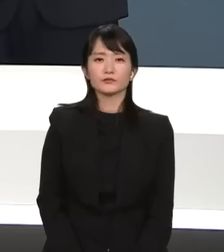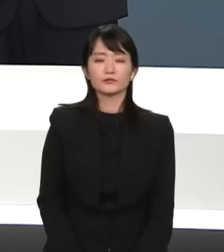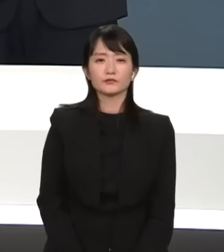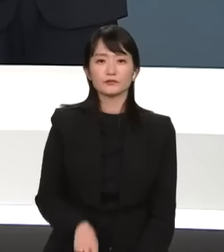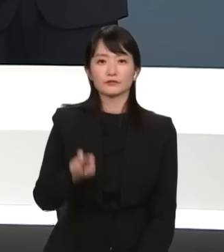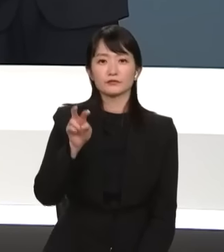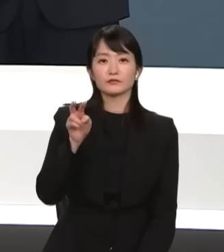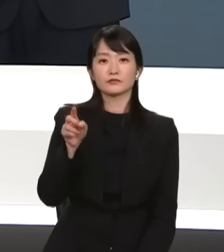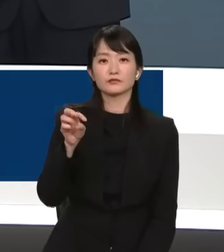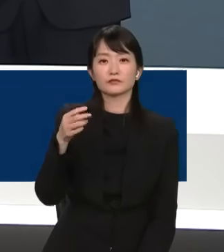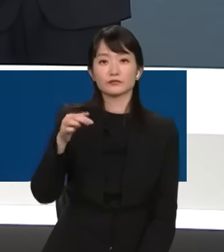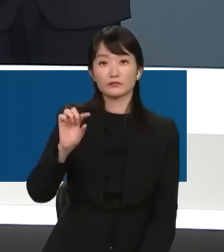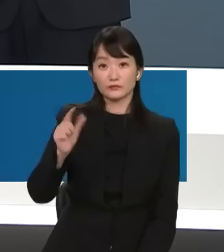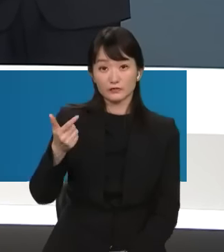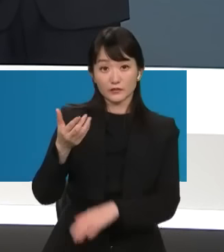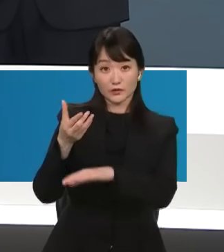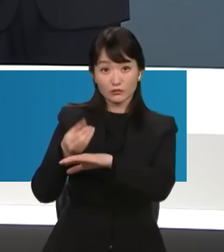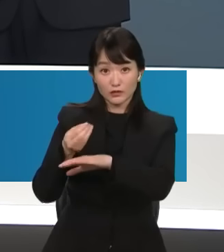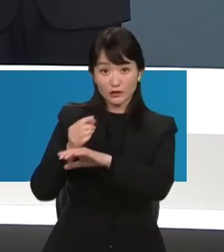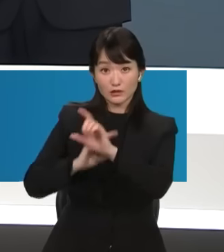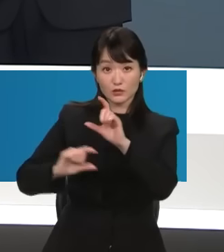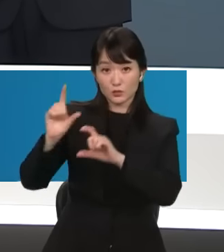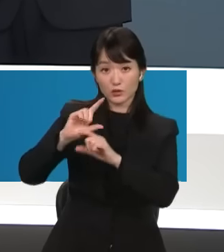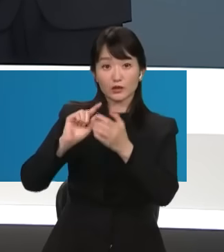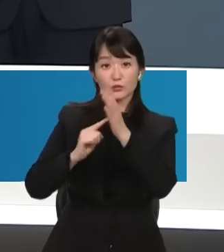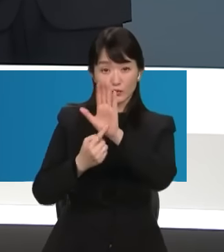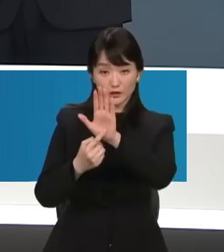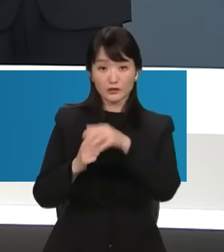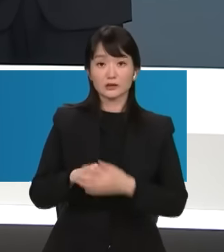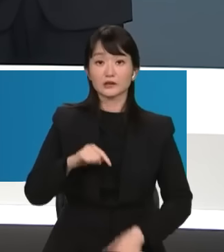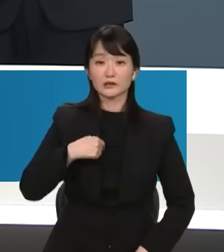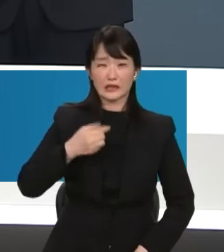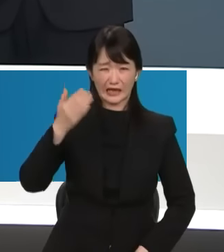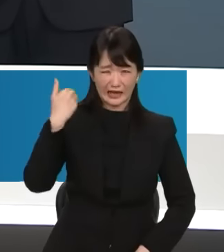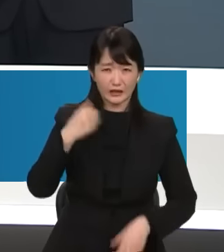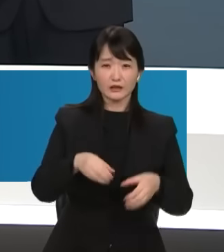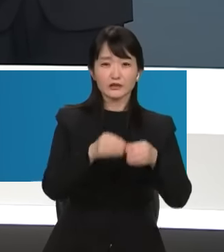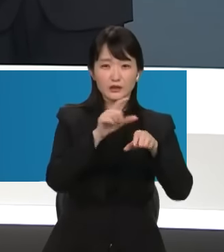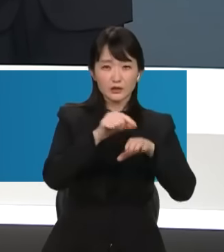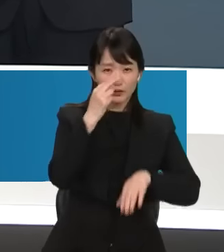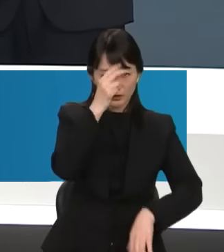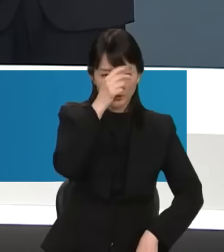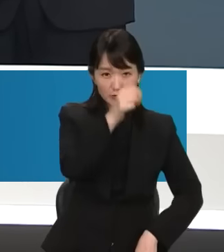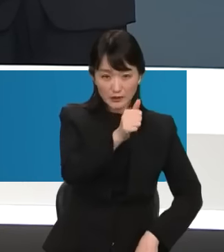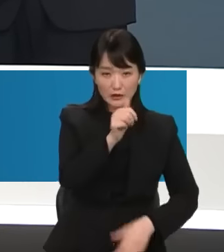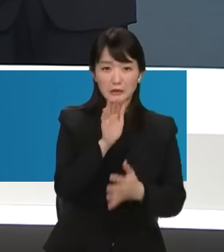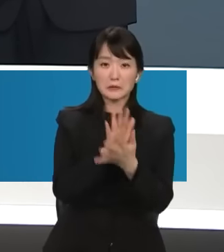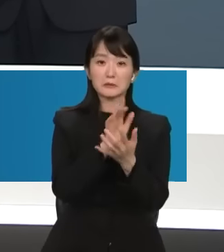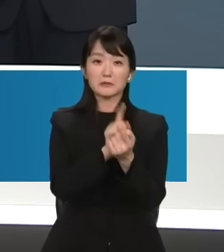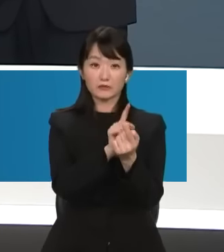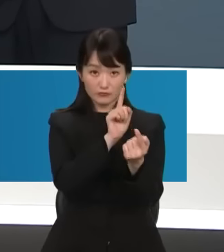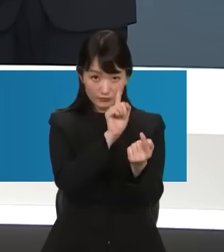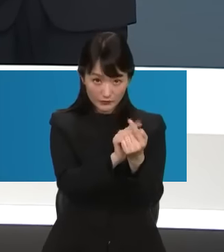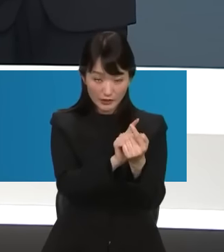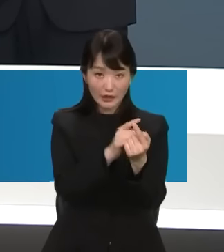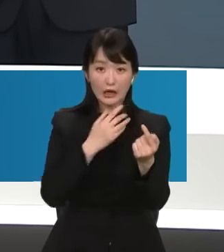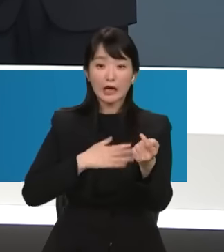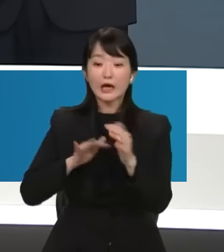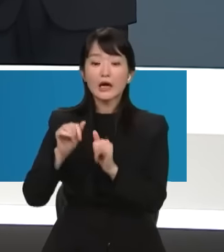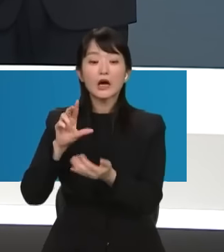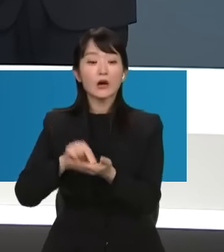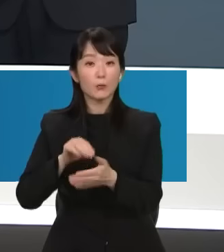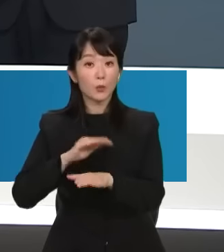이런 가운데 명태균 씨의 녹취가 추가로 공개됐습니다. 자신이 과거 창원지검장을 직접 만나 지인의 문제를